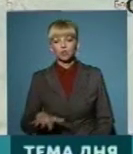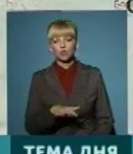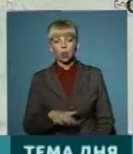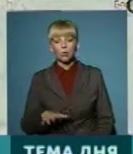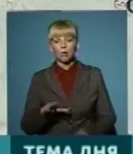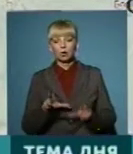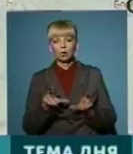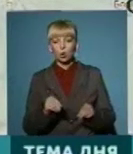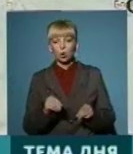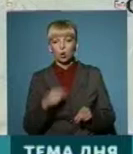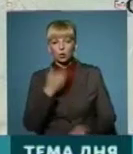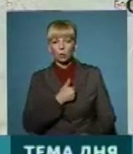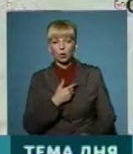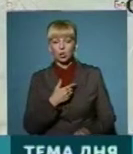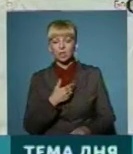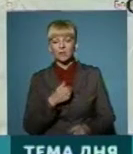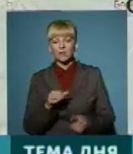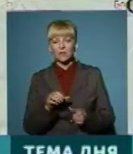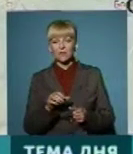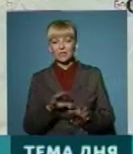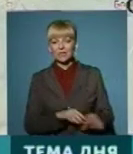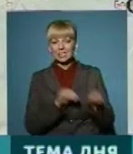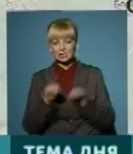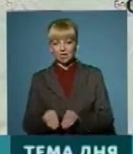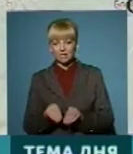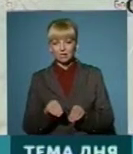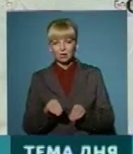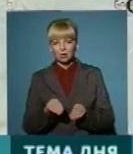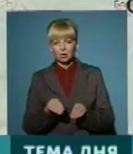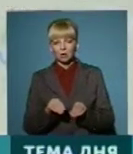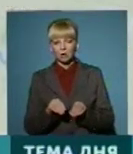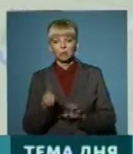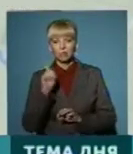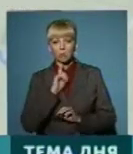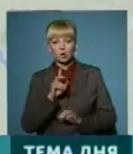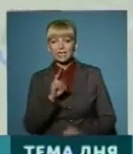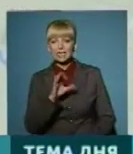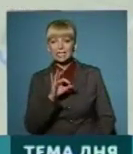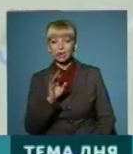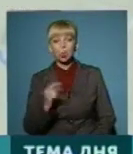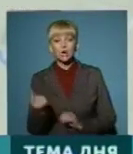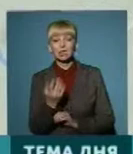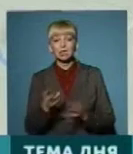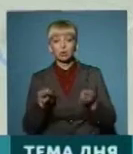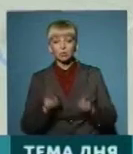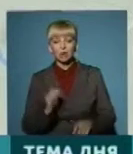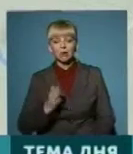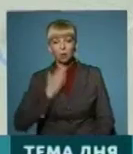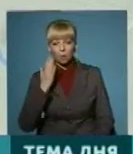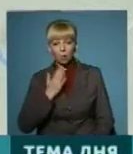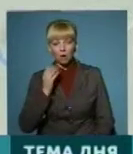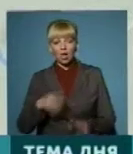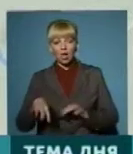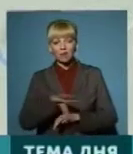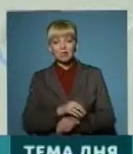гарантованого добровільного відселення, село Киселів Кіцманського району, поки що єдине, яке залишилося на Буковині, а